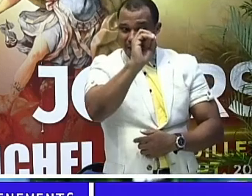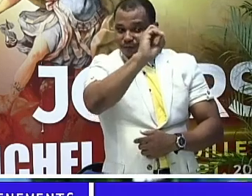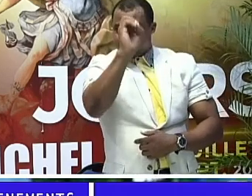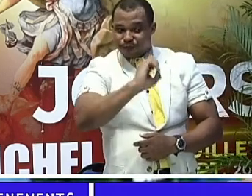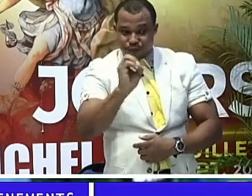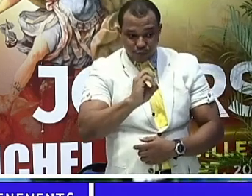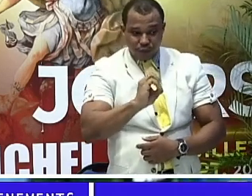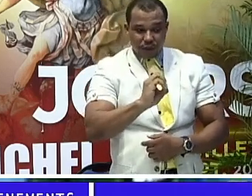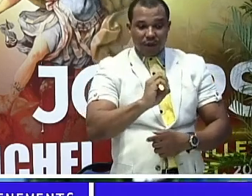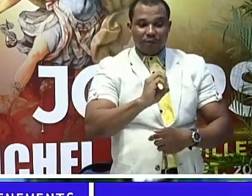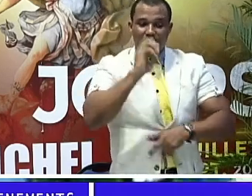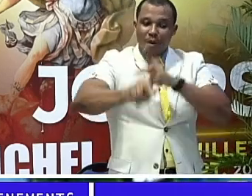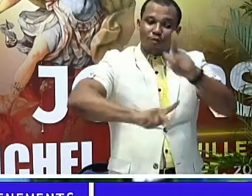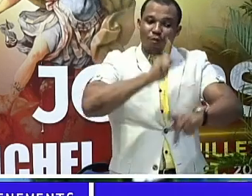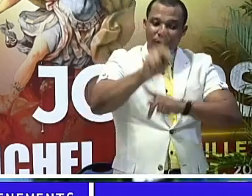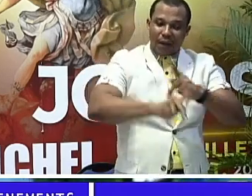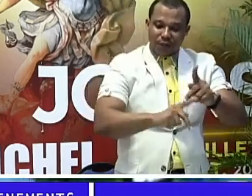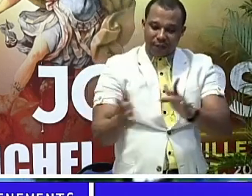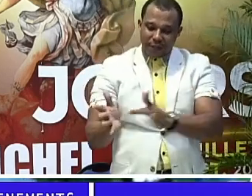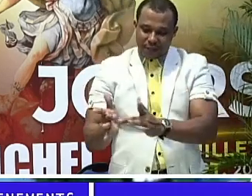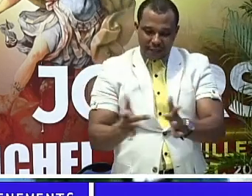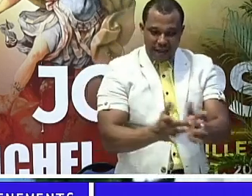catholique.